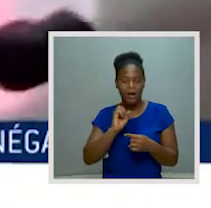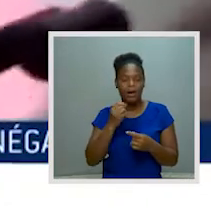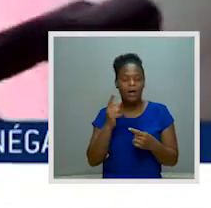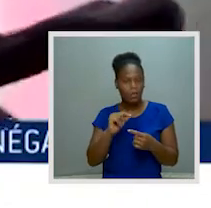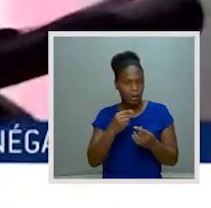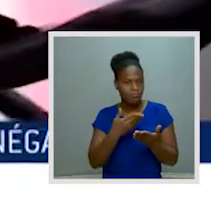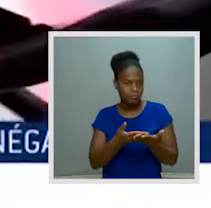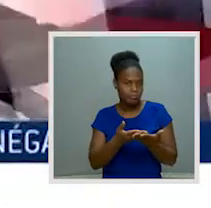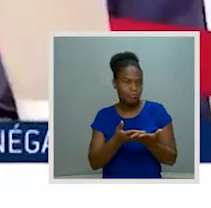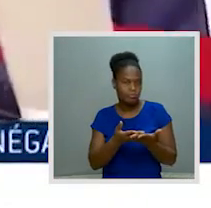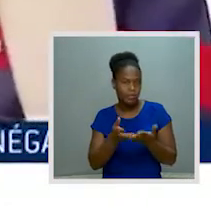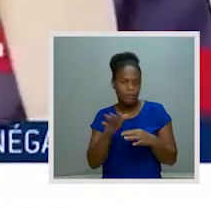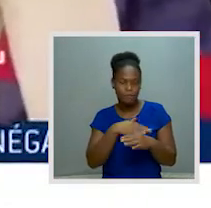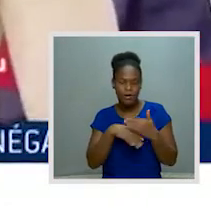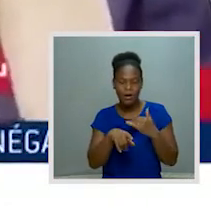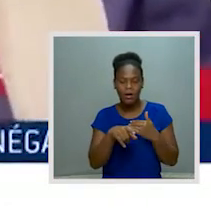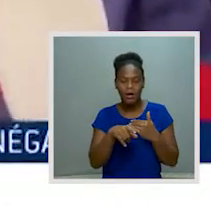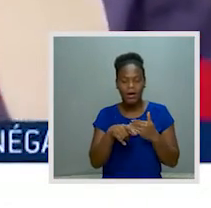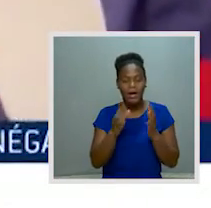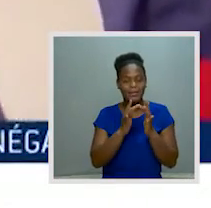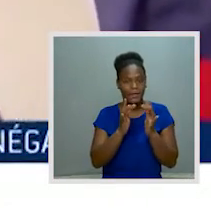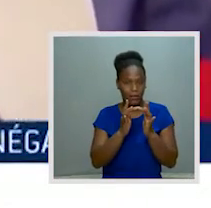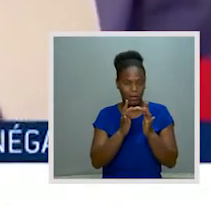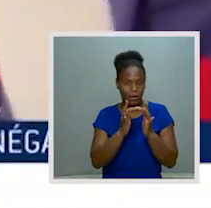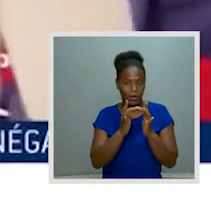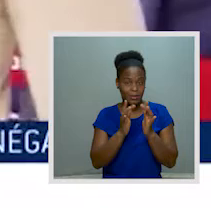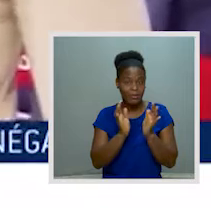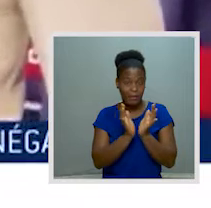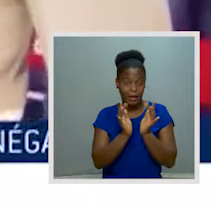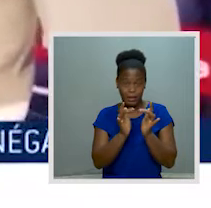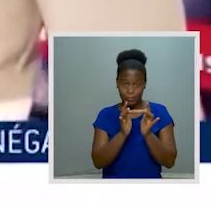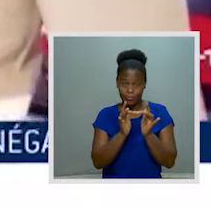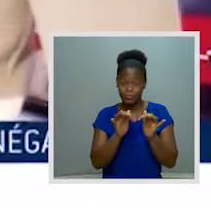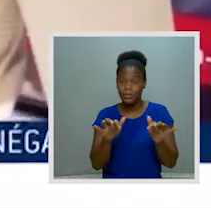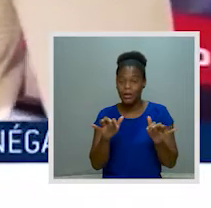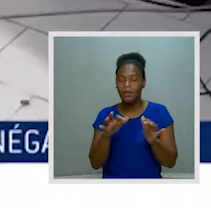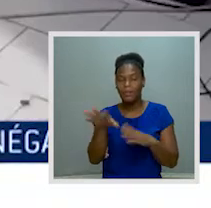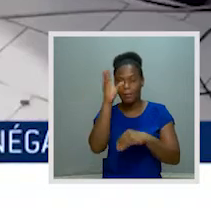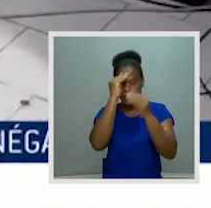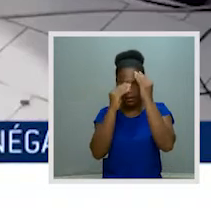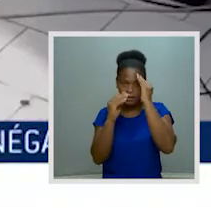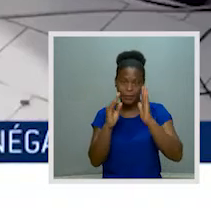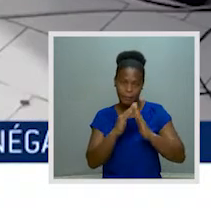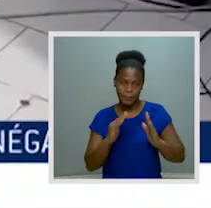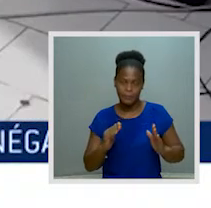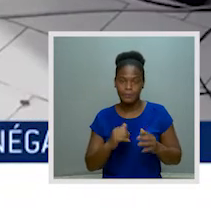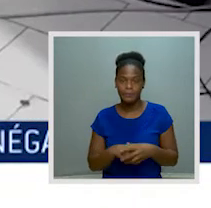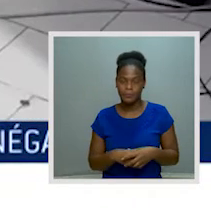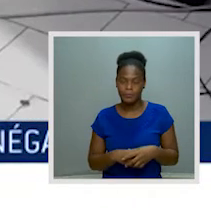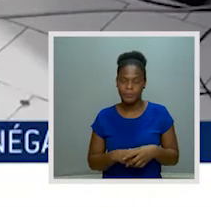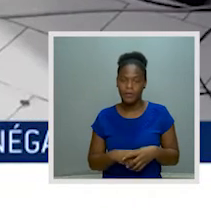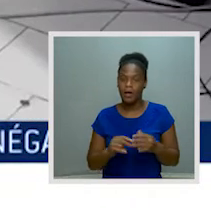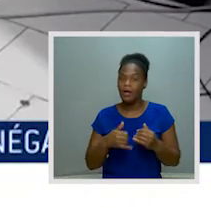des profs, c'est le nom de ce programme pour assurer les cours à tous les élèves du pays. La quotidienne invite chaque jour un nouveau trio de